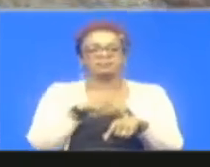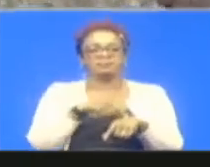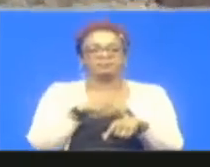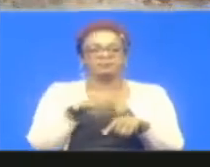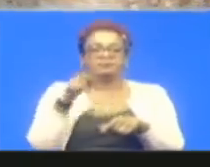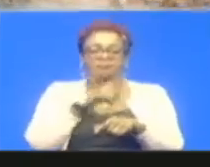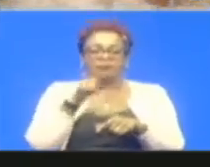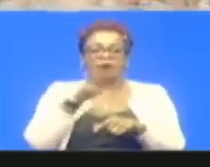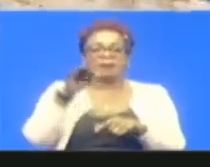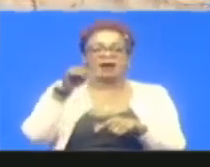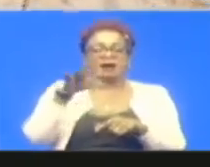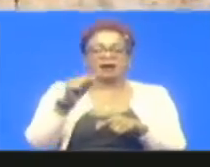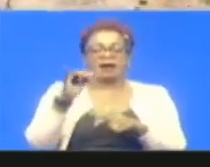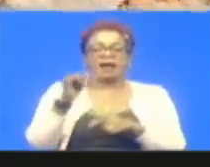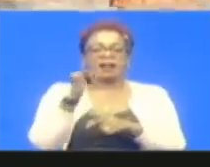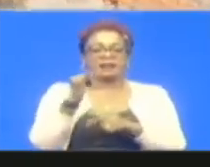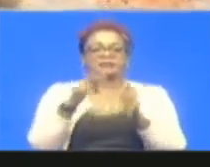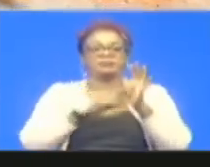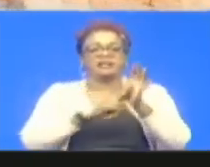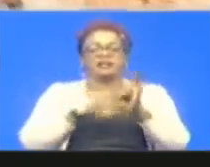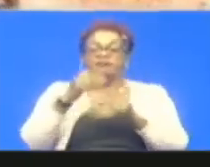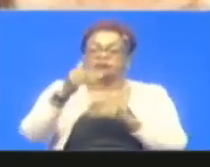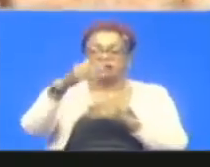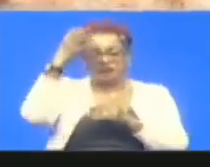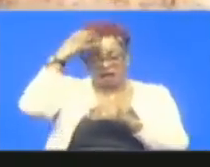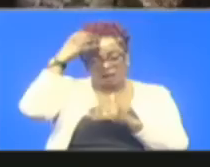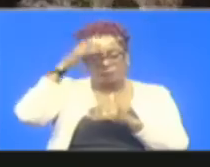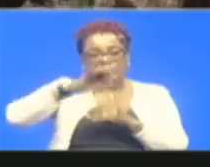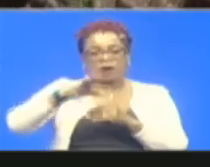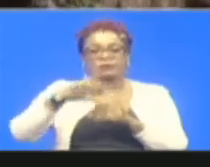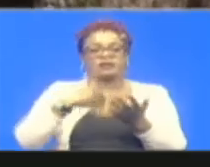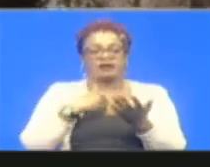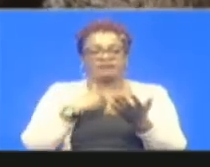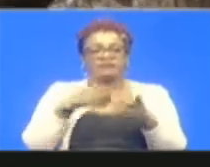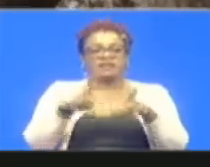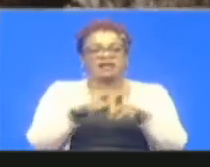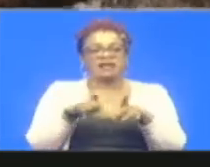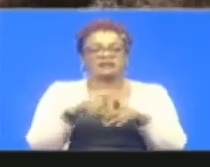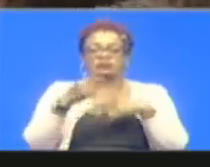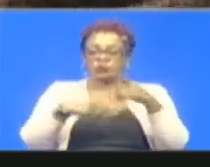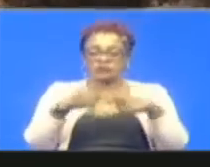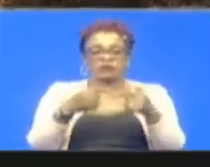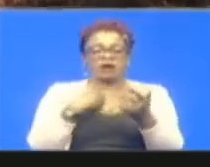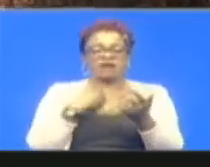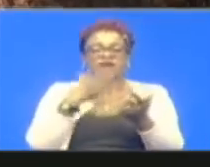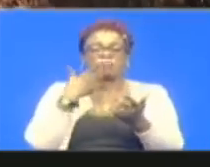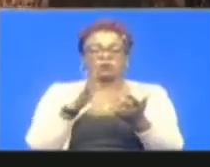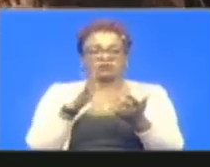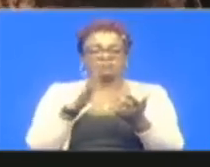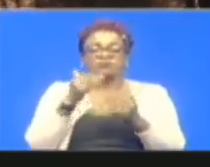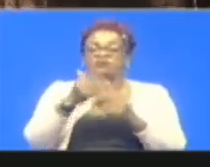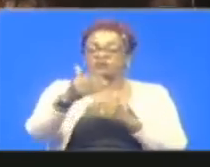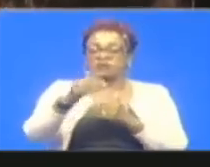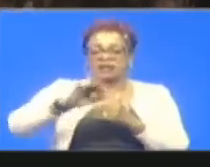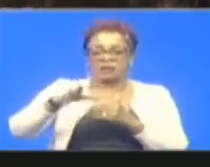Manda Island perhaps represents the future that Lamu County faces as boreholes continues turning saline, a future that the county